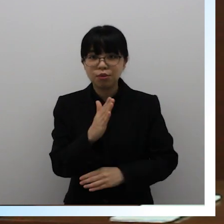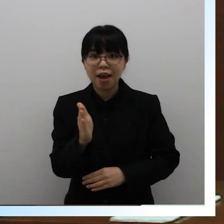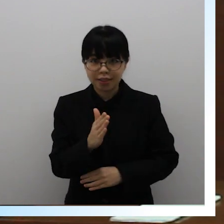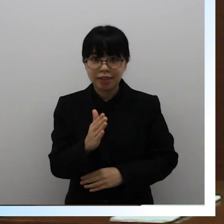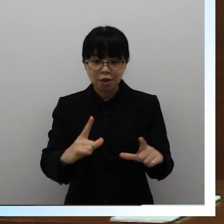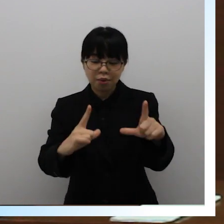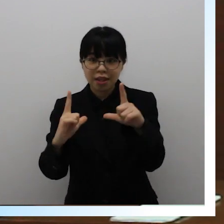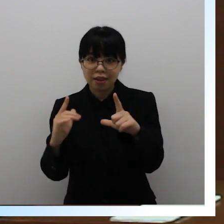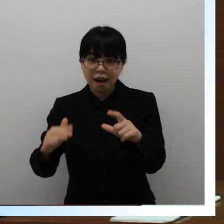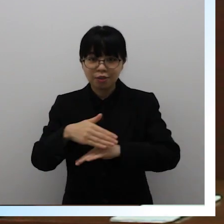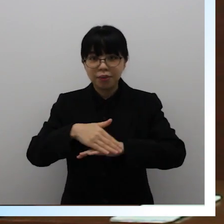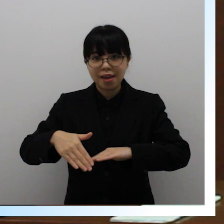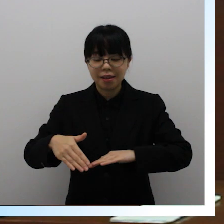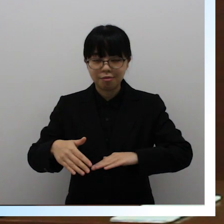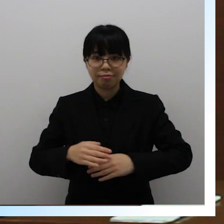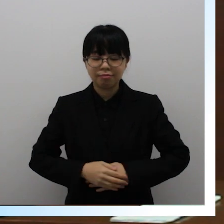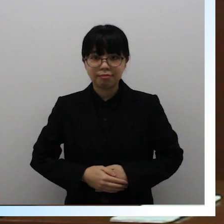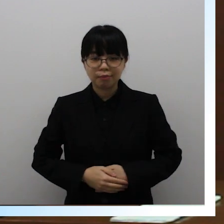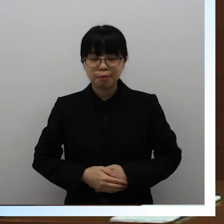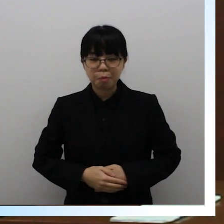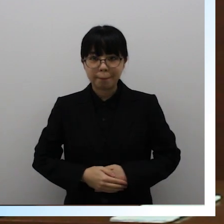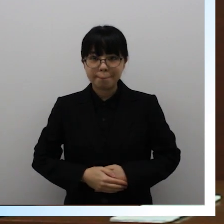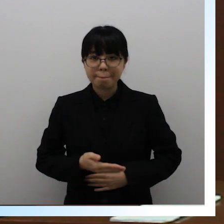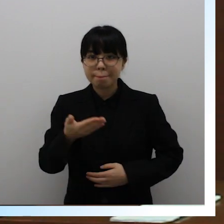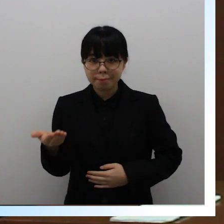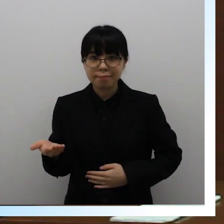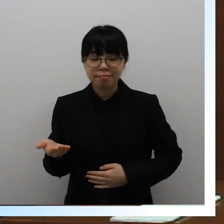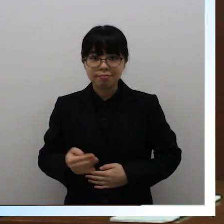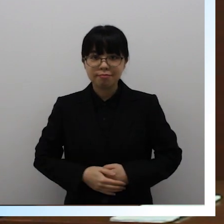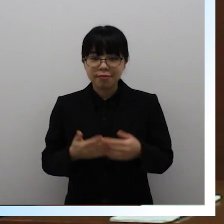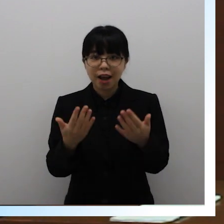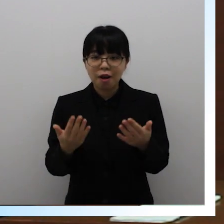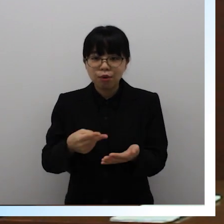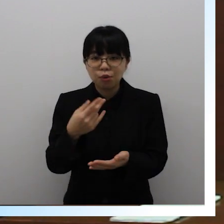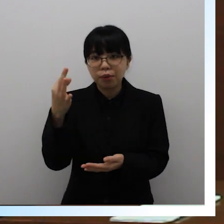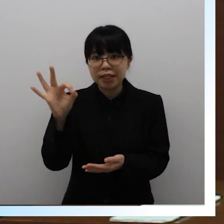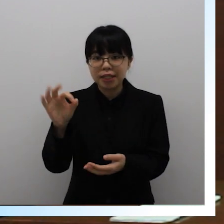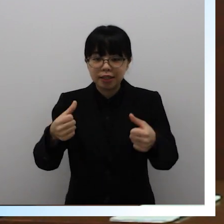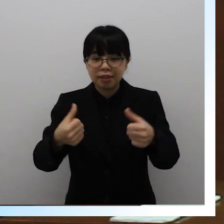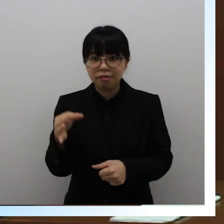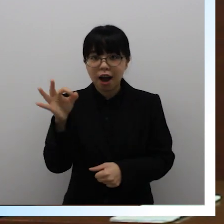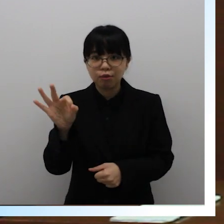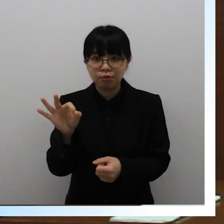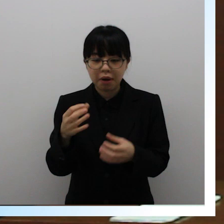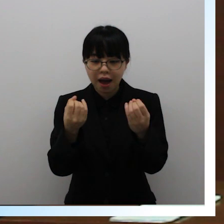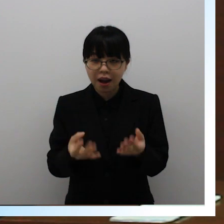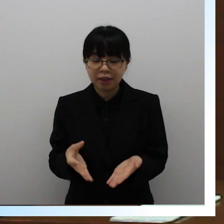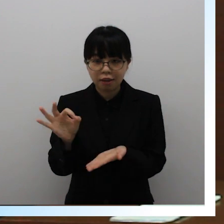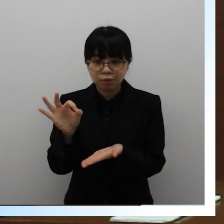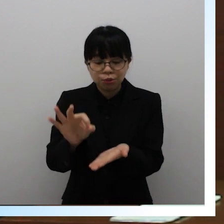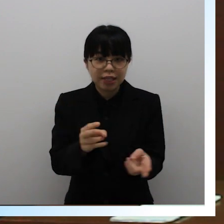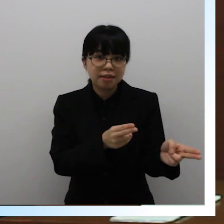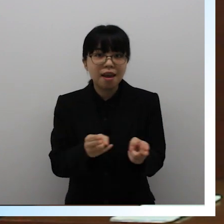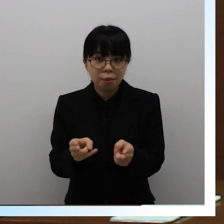校給食費相当額を支給する新たな給付金制度の開始を行います。この部分につきましては、日